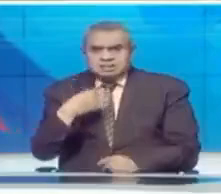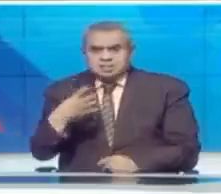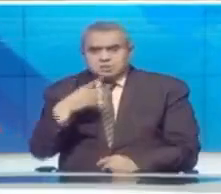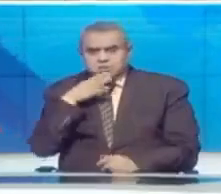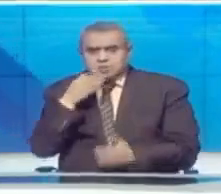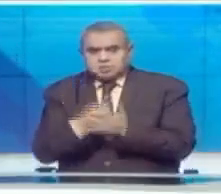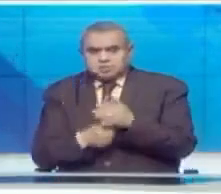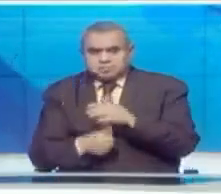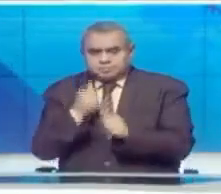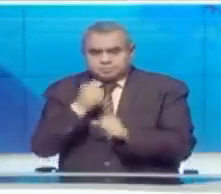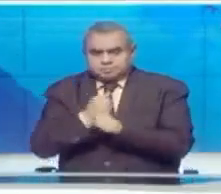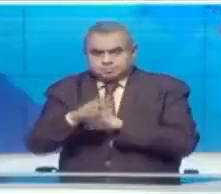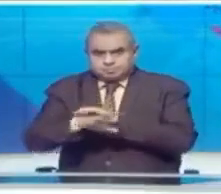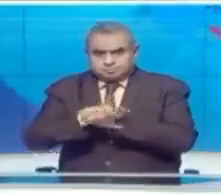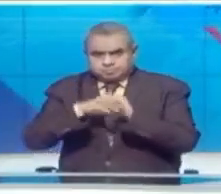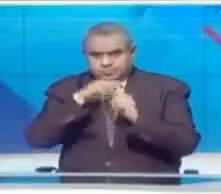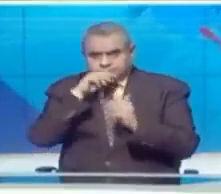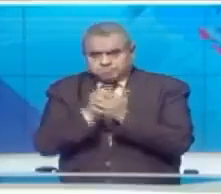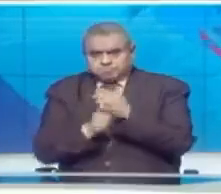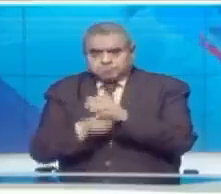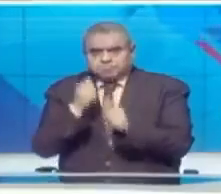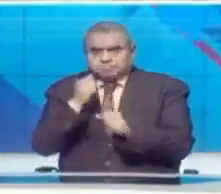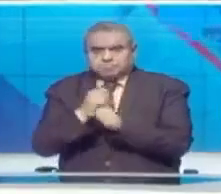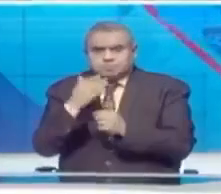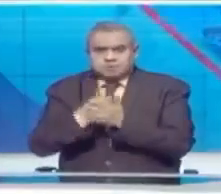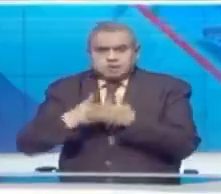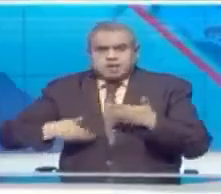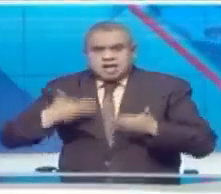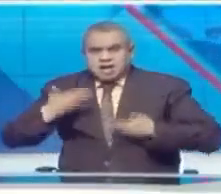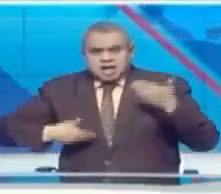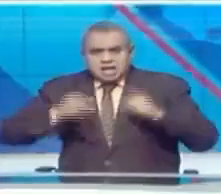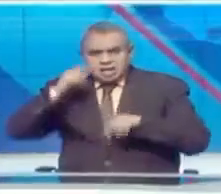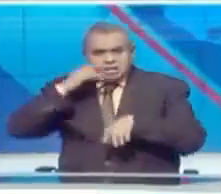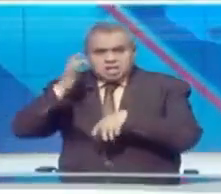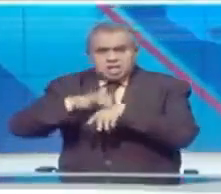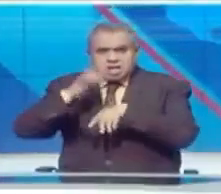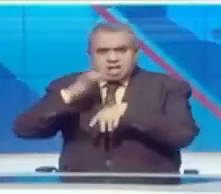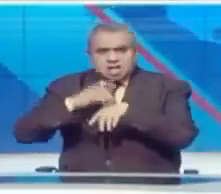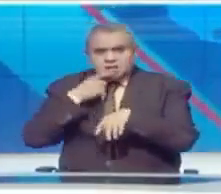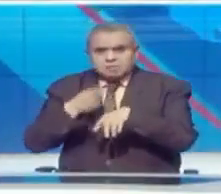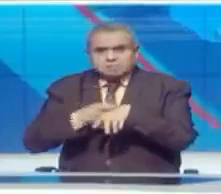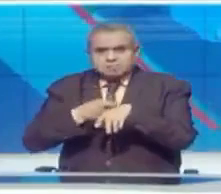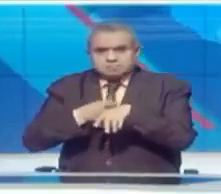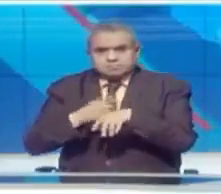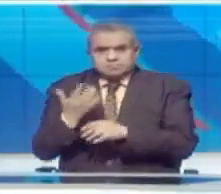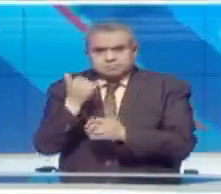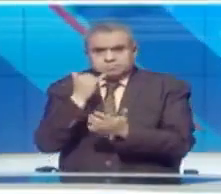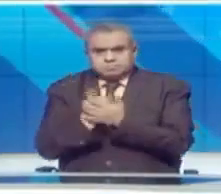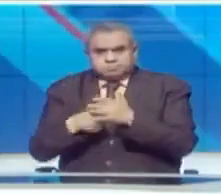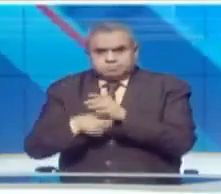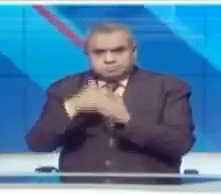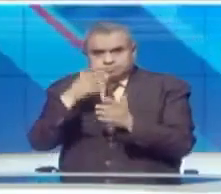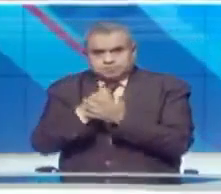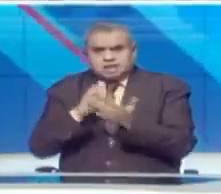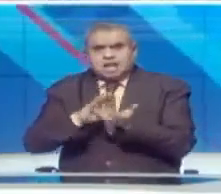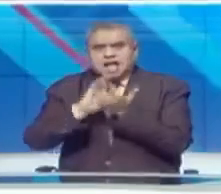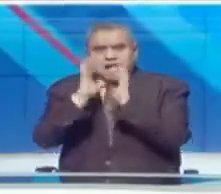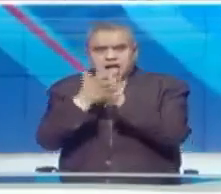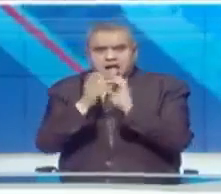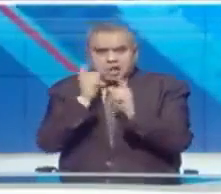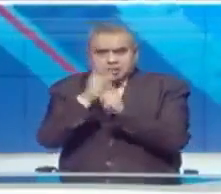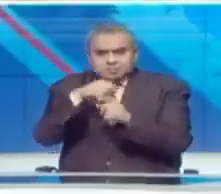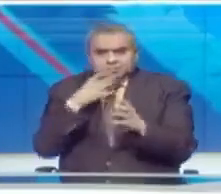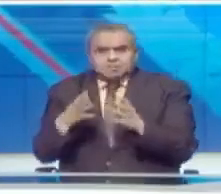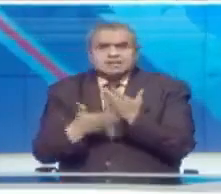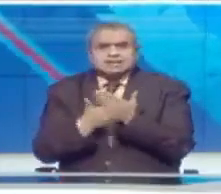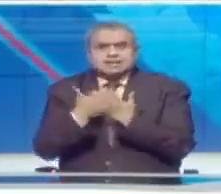العالمية لجراحة العظام وال75 لجمعية جراحة العظام المصرية وبمشاركة 4000 متخصص بدول العالم، تم استعراض